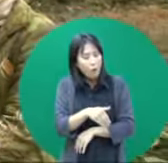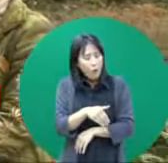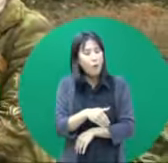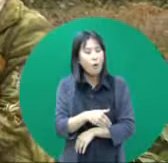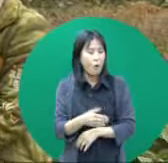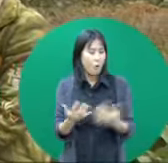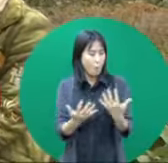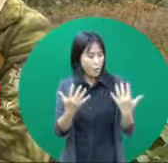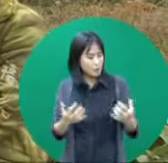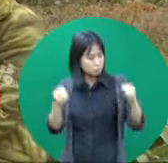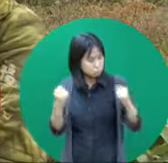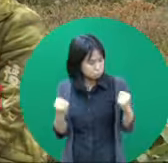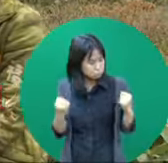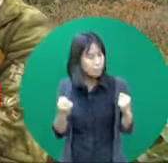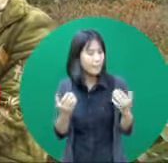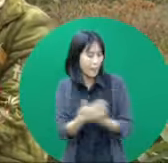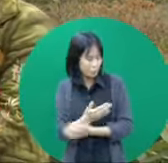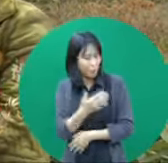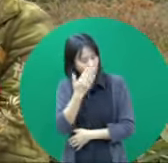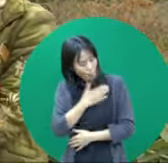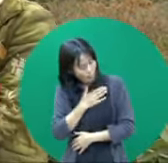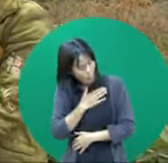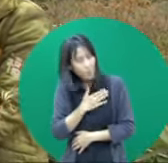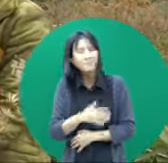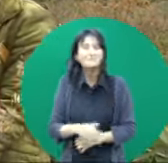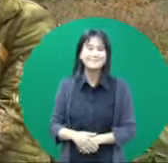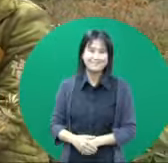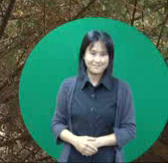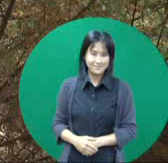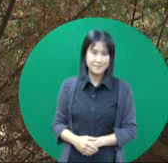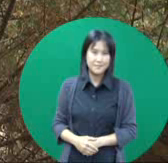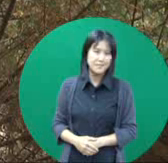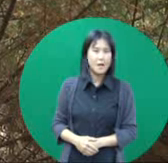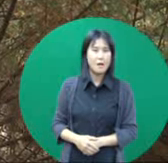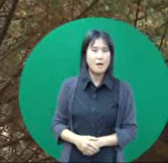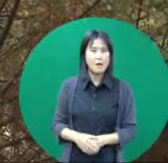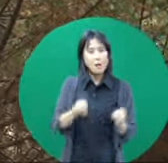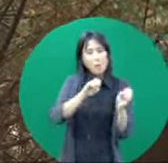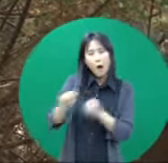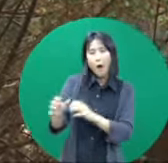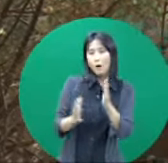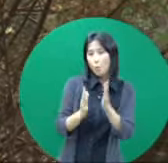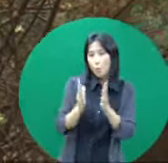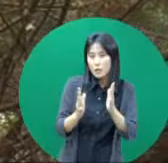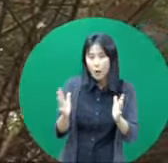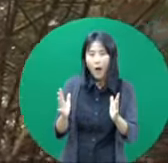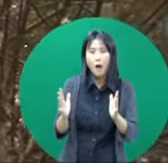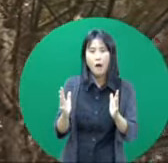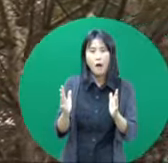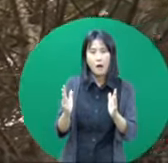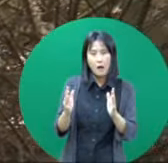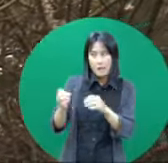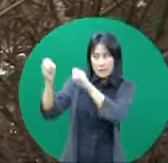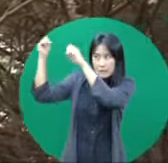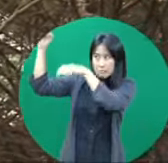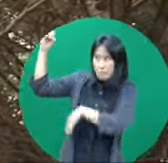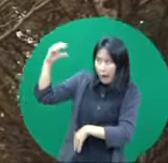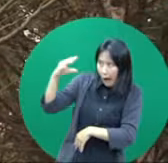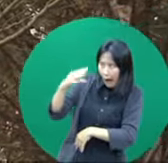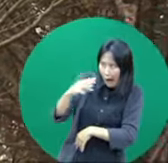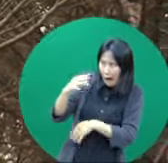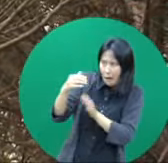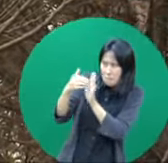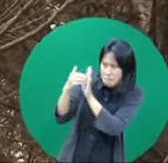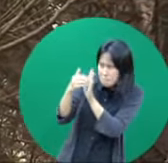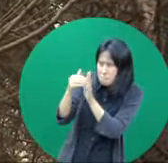害も、 防げると、 ということなんですね、 人の手が入らなくなった人工林は林の中に